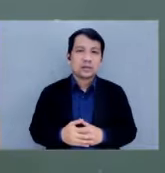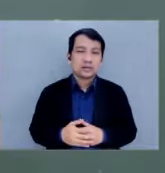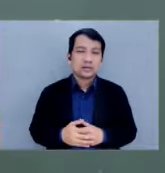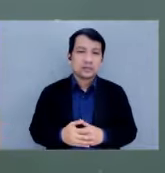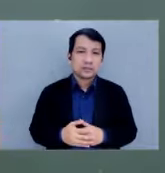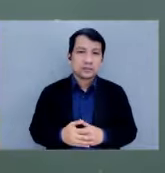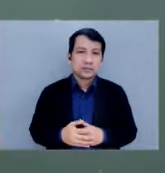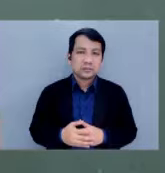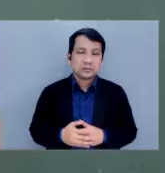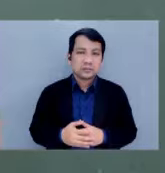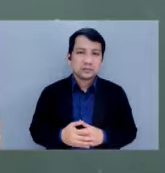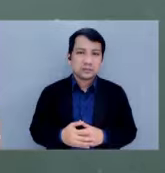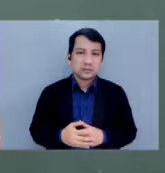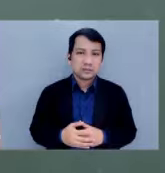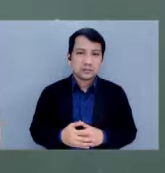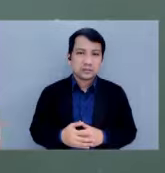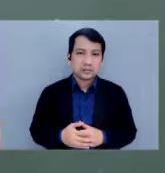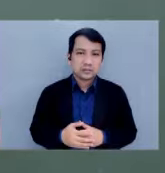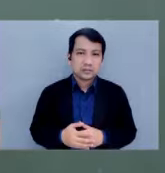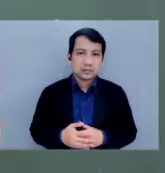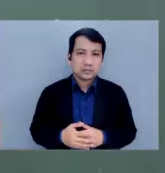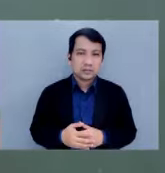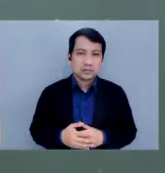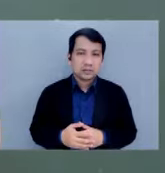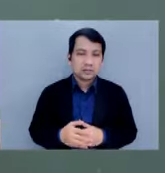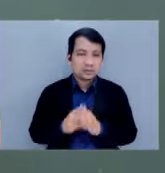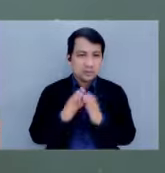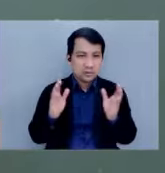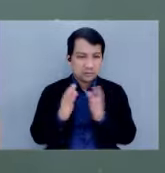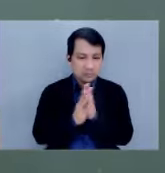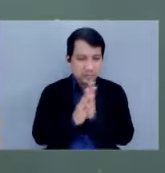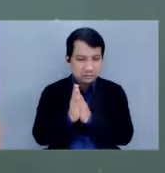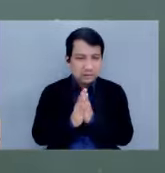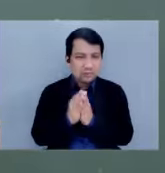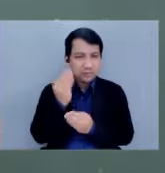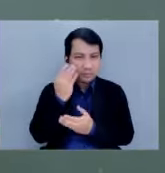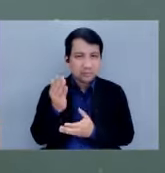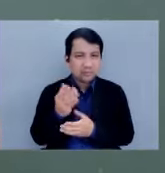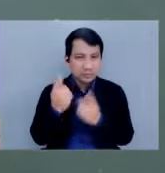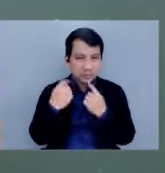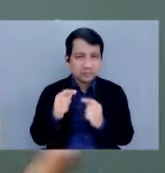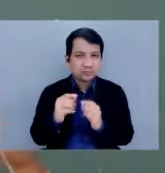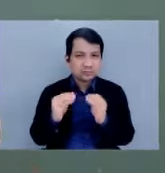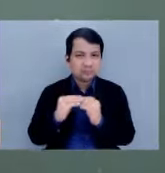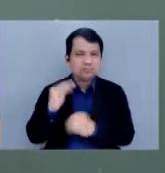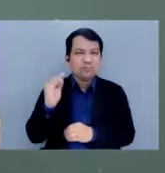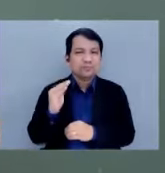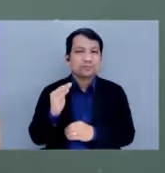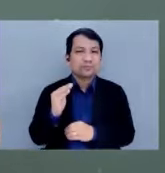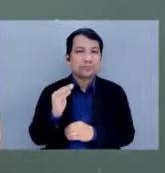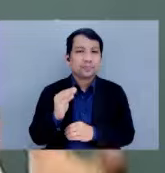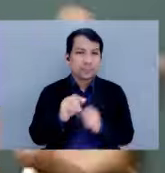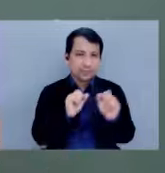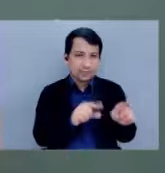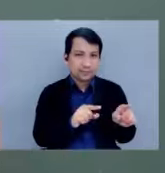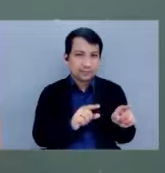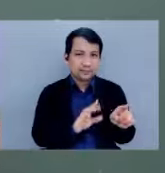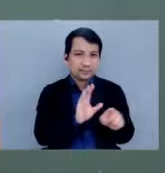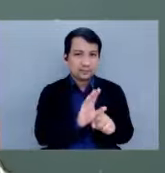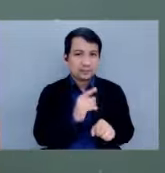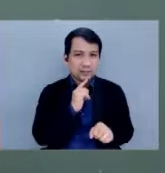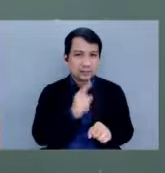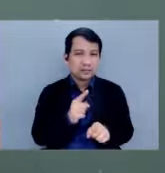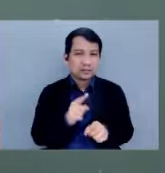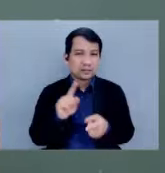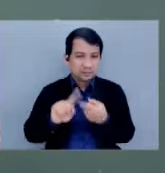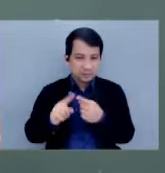Talagang bukod sa very excited sila, talagang tinatry po nilang ibenta ibenta sa mga friends nila,